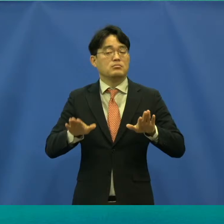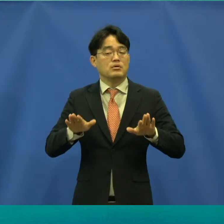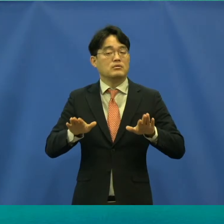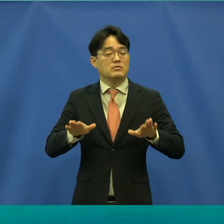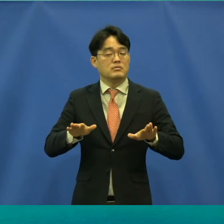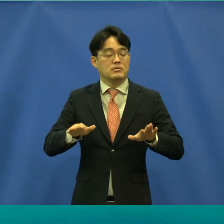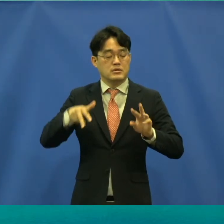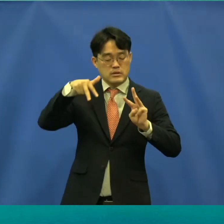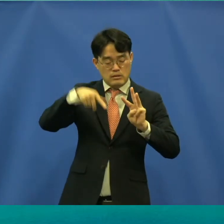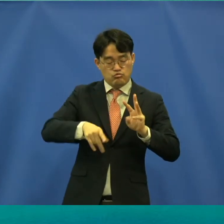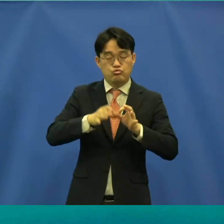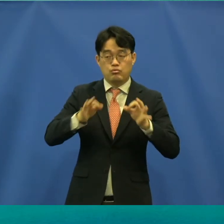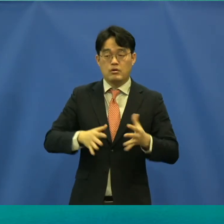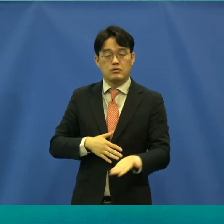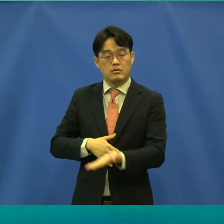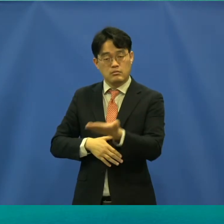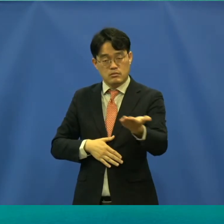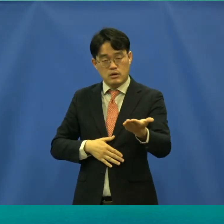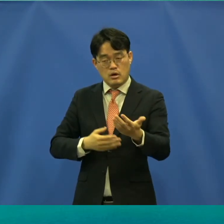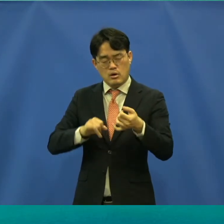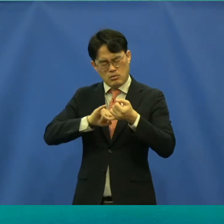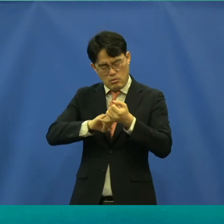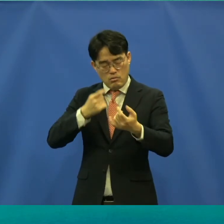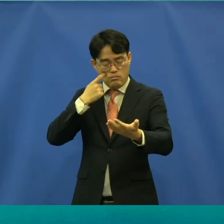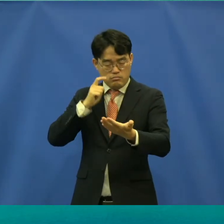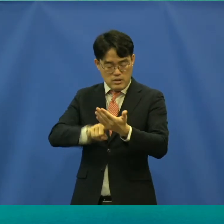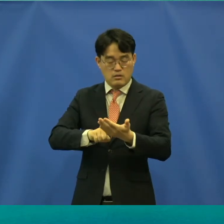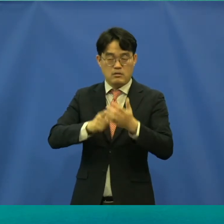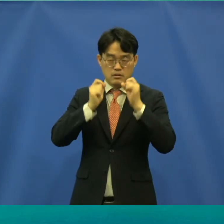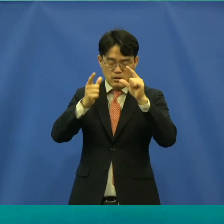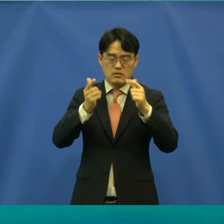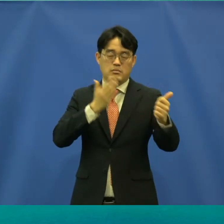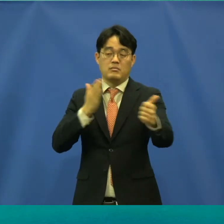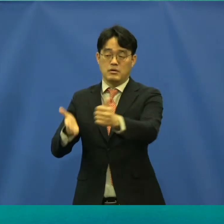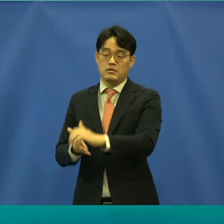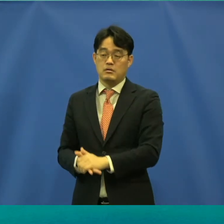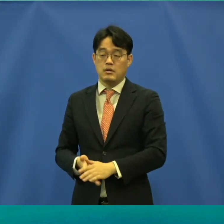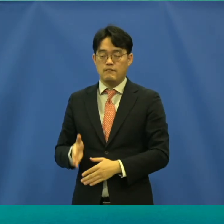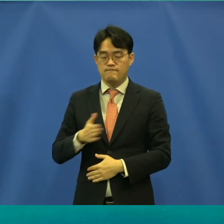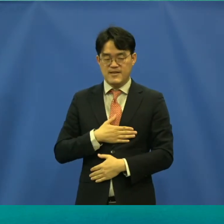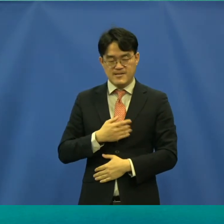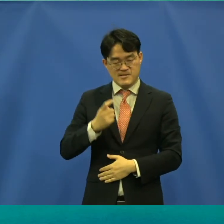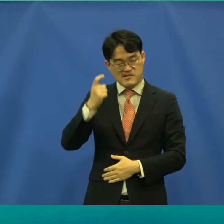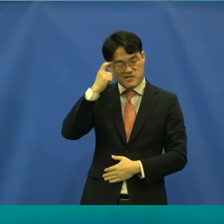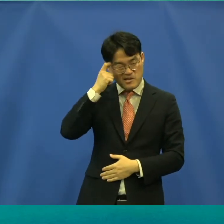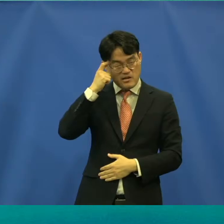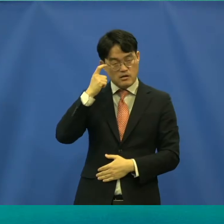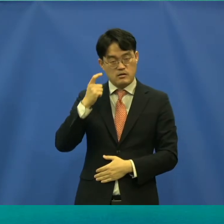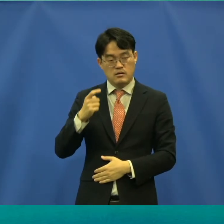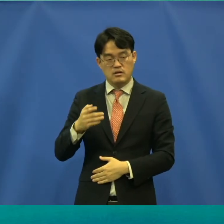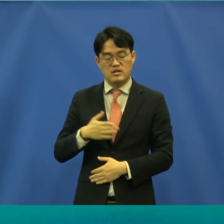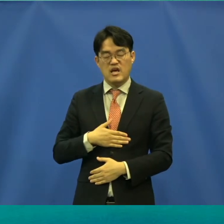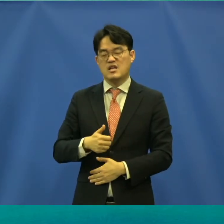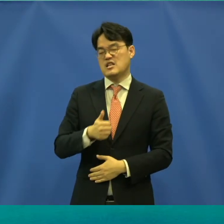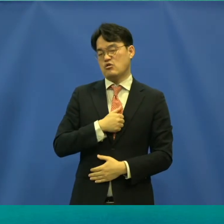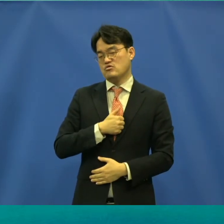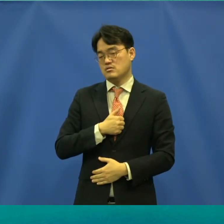내 기분대로 살고 싶고, 내 생각대로 살고 싶고, 내 기질대로 살고 싶고,